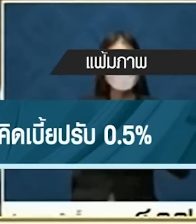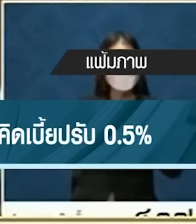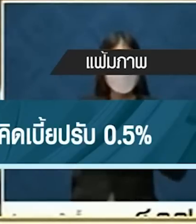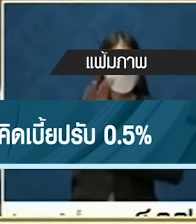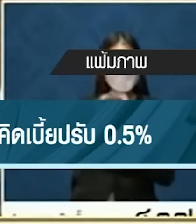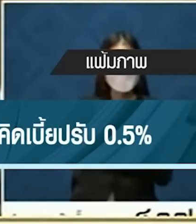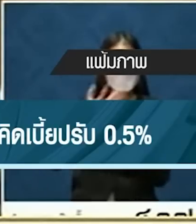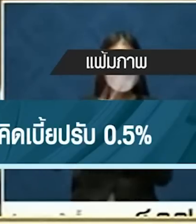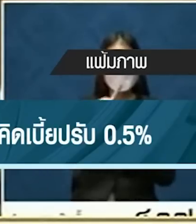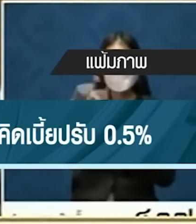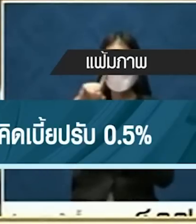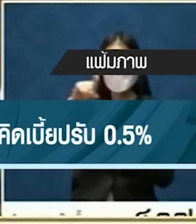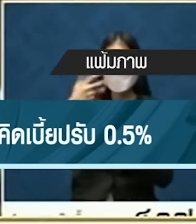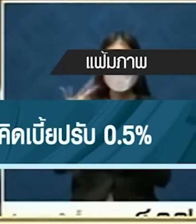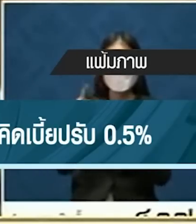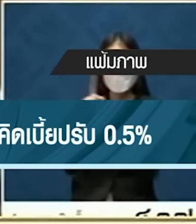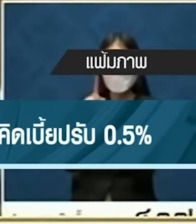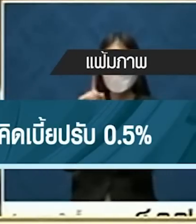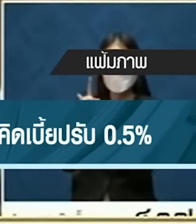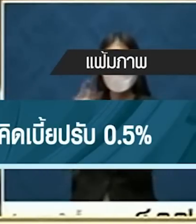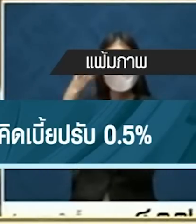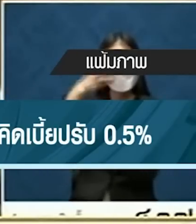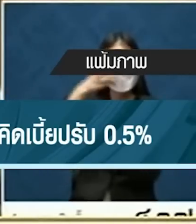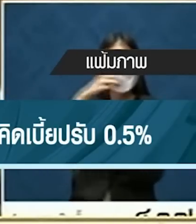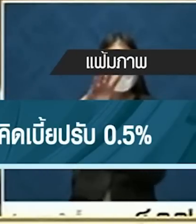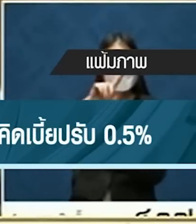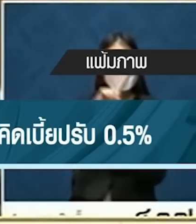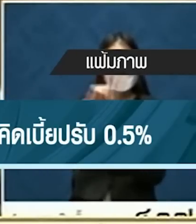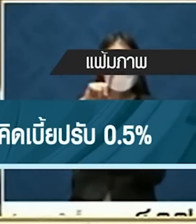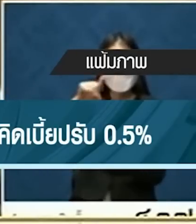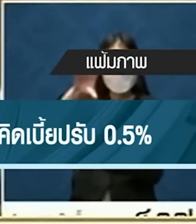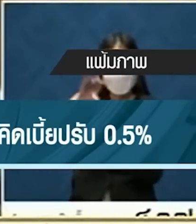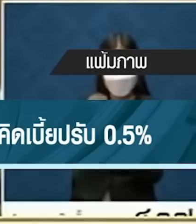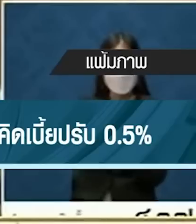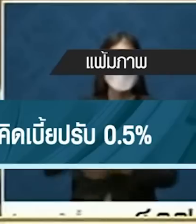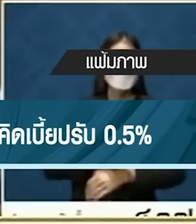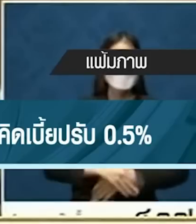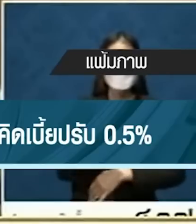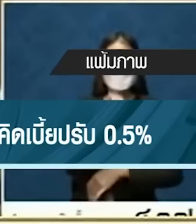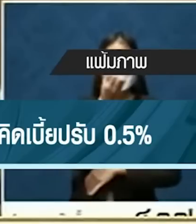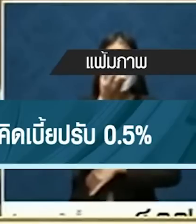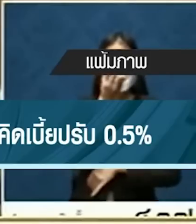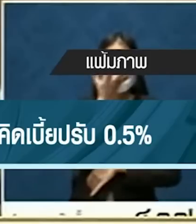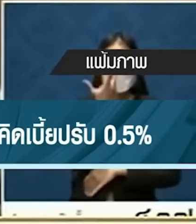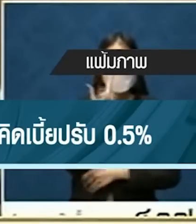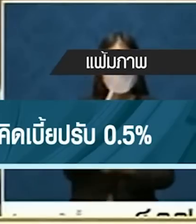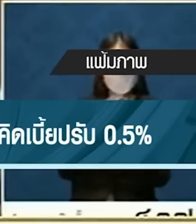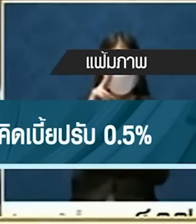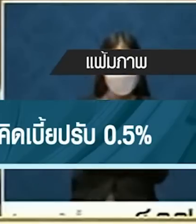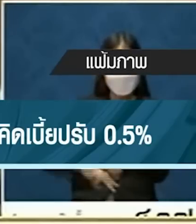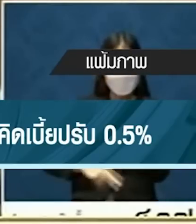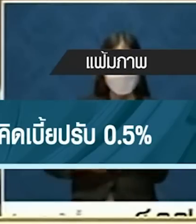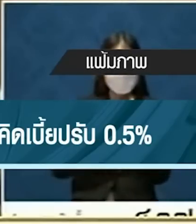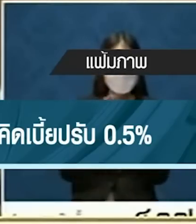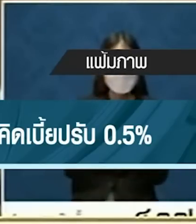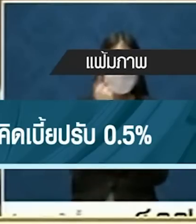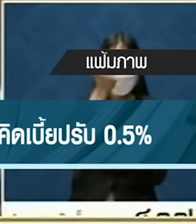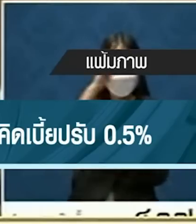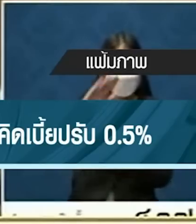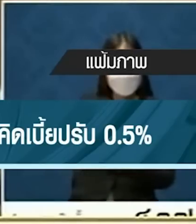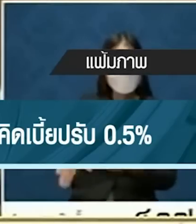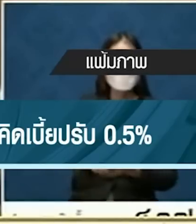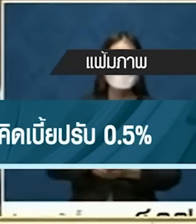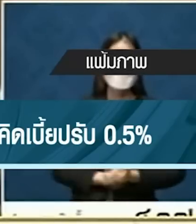ม่เกิน 0.5% แล้วก็ยืดหยุ่นให้ว่าคณะกรรมการเป็นผู้พิจารณาอีกครั้งแล้วก็เห็นว่าเป็นข้อดีด้วยที่อยากจะให้ปรับแบบนั้น